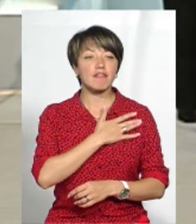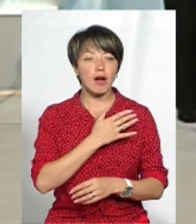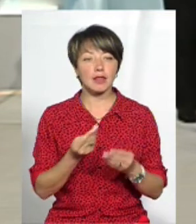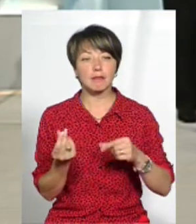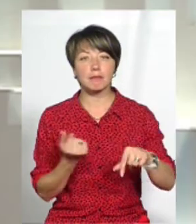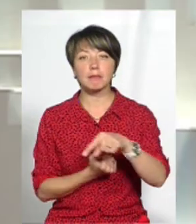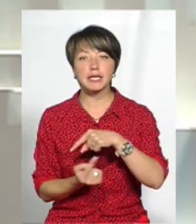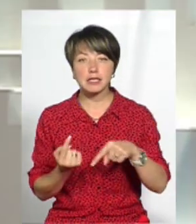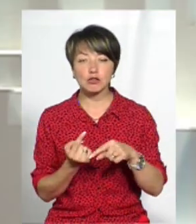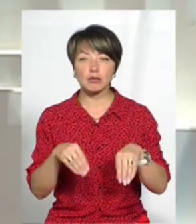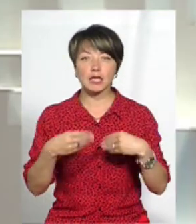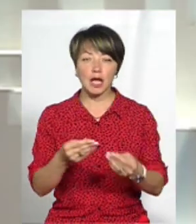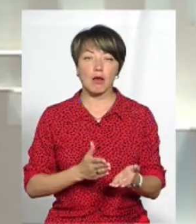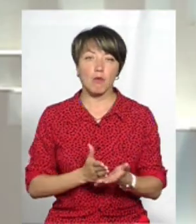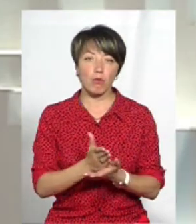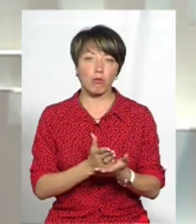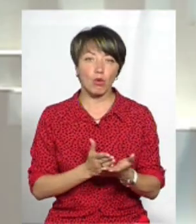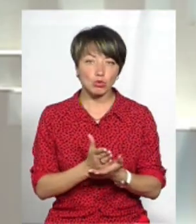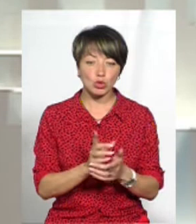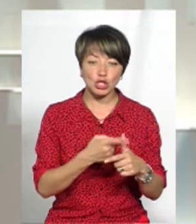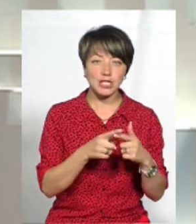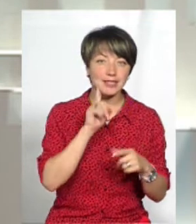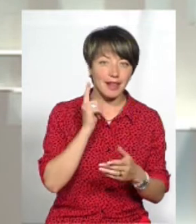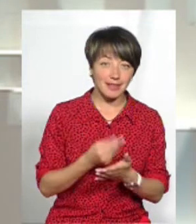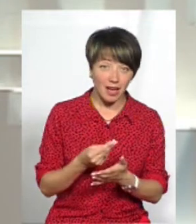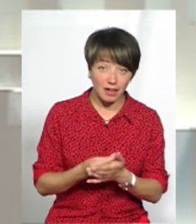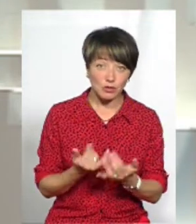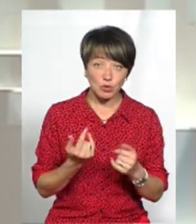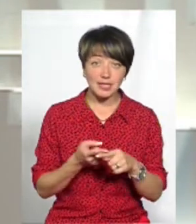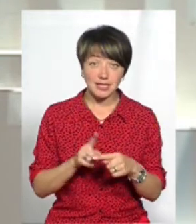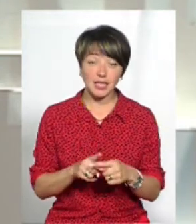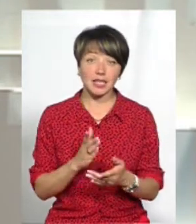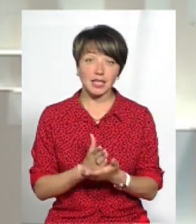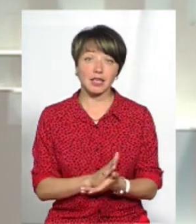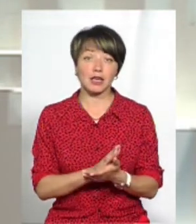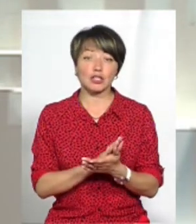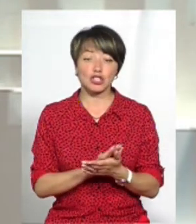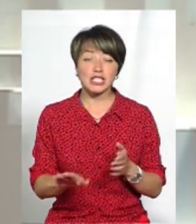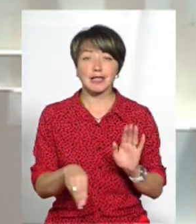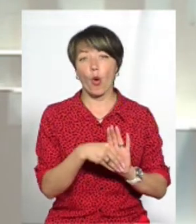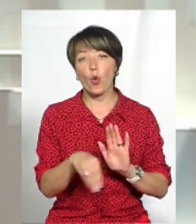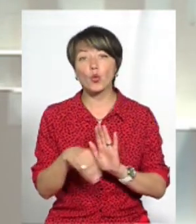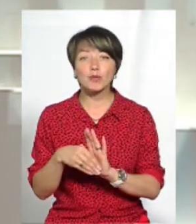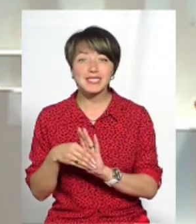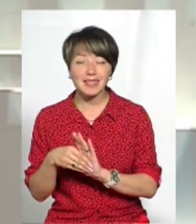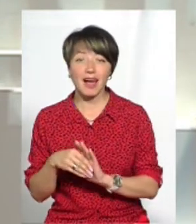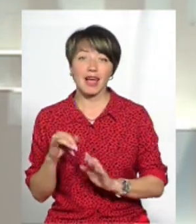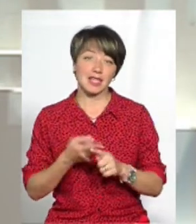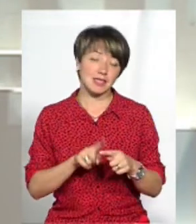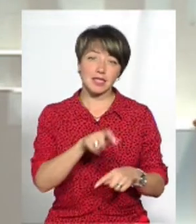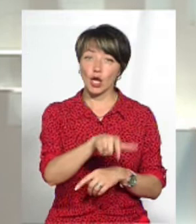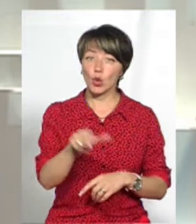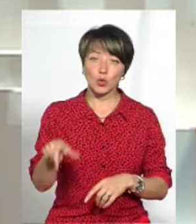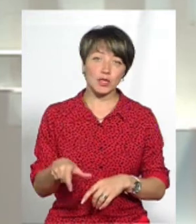приватним бізнесом, який надає послуги чи зелений тариф, сьогодні це є чиста корупція, і ці